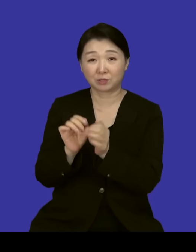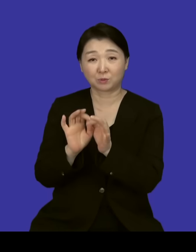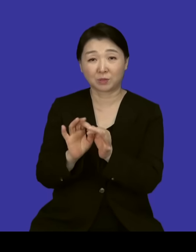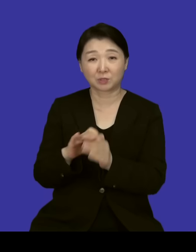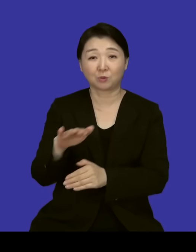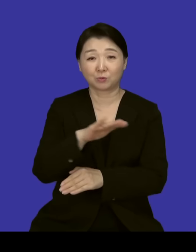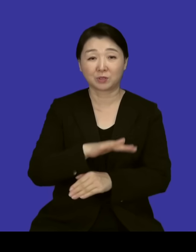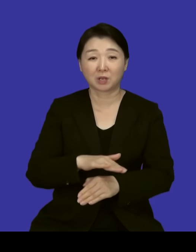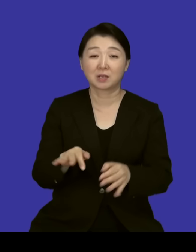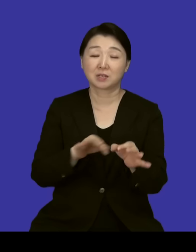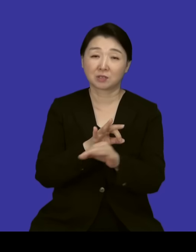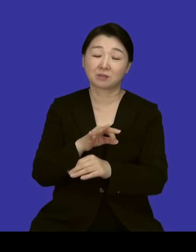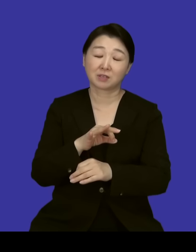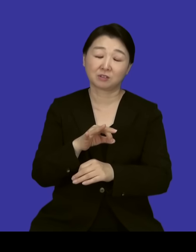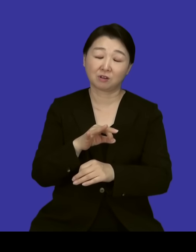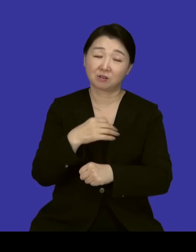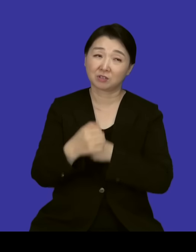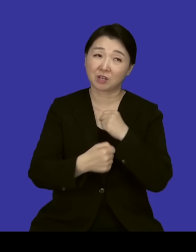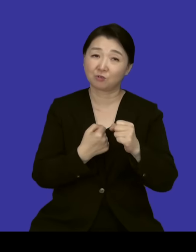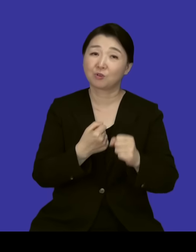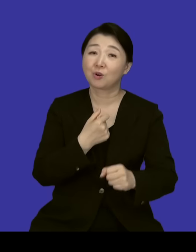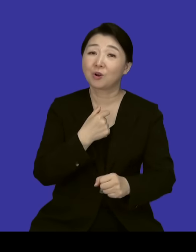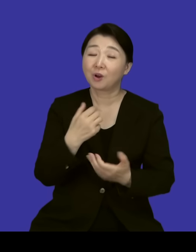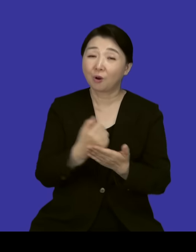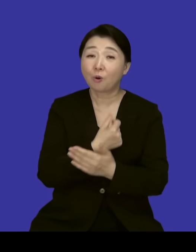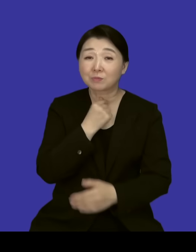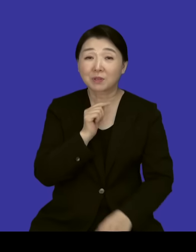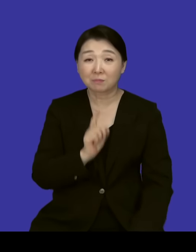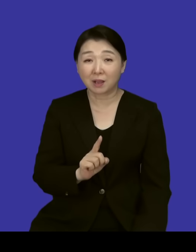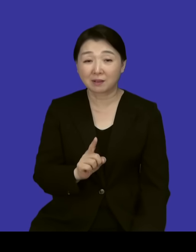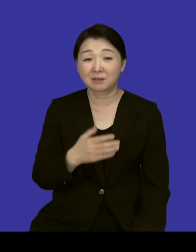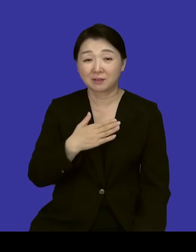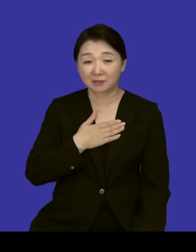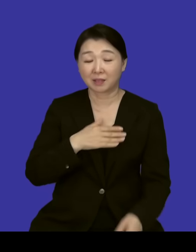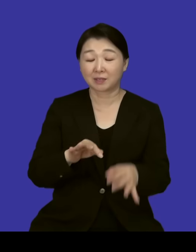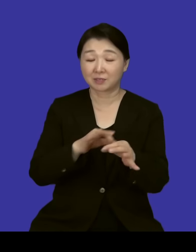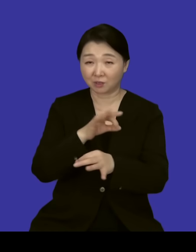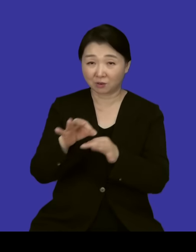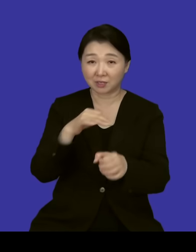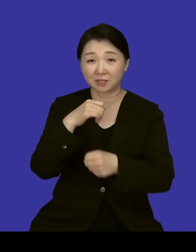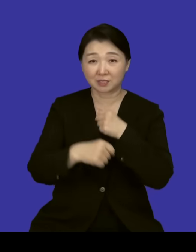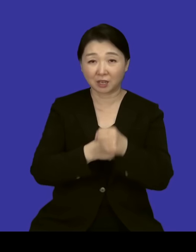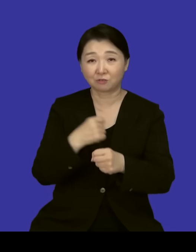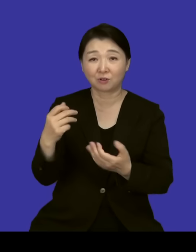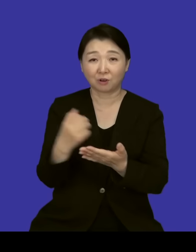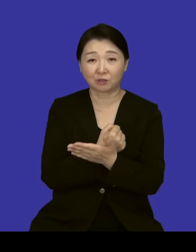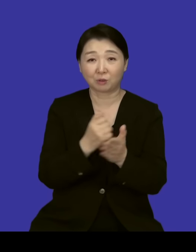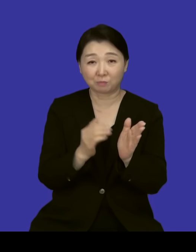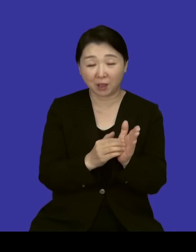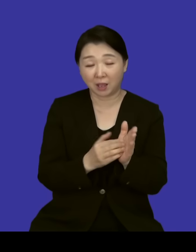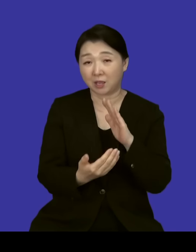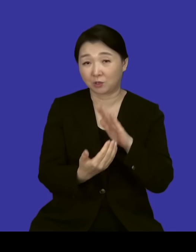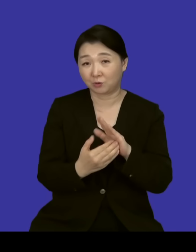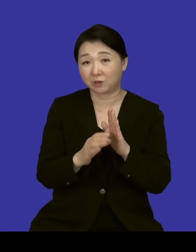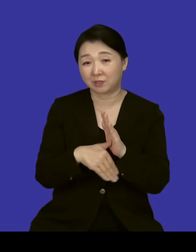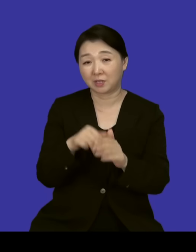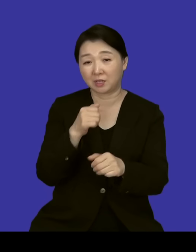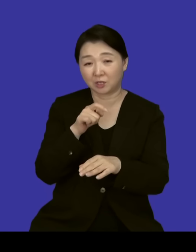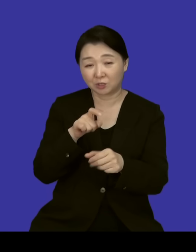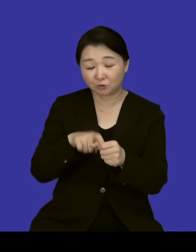우리가 다들 경제적 자유를 얻는다라고 하시는데 네. 저는 경제적 자유를 얻음으로써 우리가